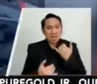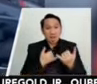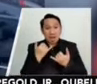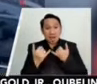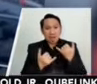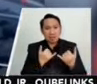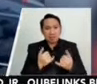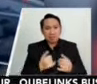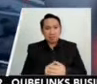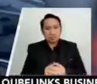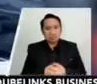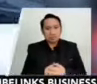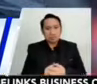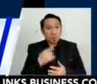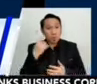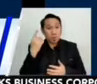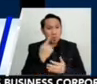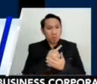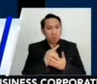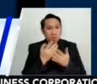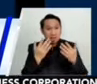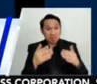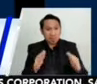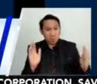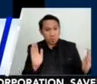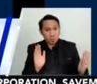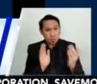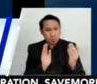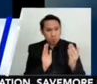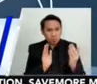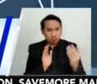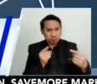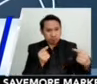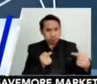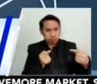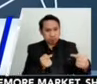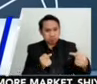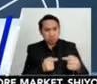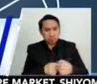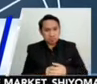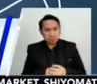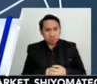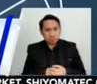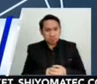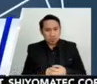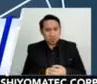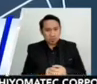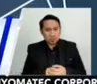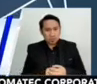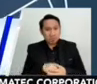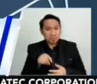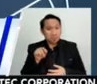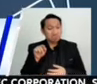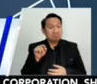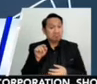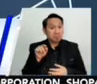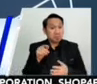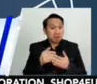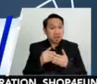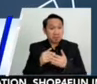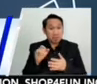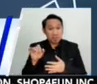Isang linggo matapos ang konfrontasyon ng Philippine Navy at China Coast Guard sa Ayungin Shoal, namataan malapit sa BRP Sierra Madre ang China Coast